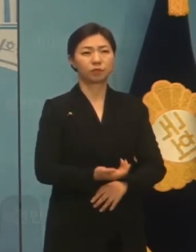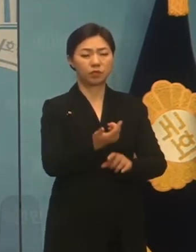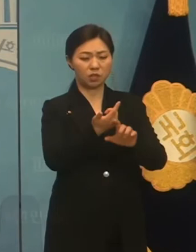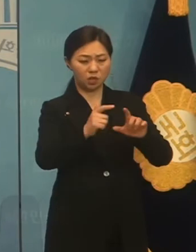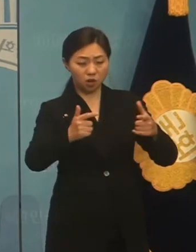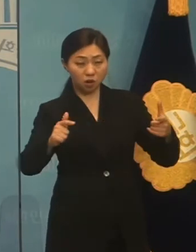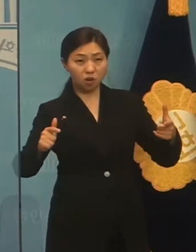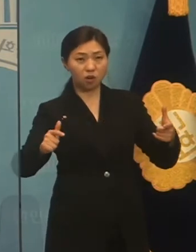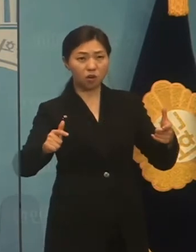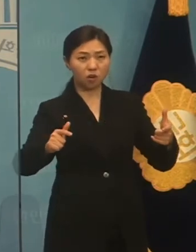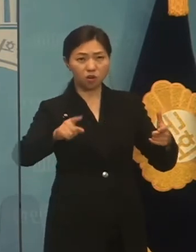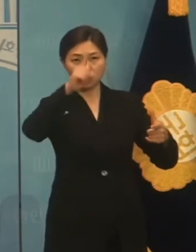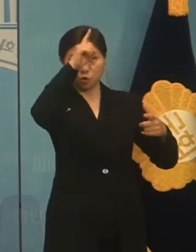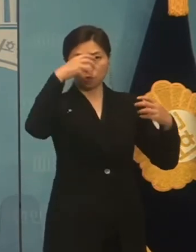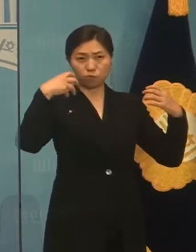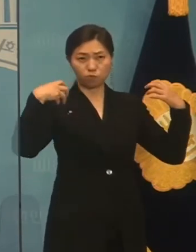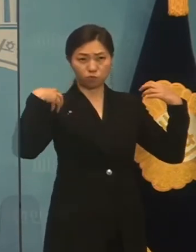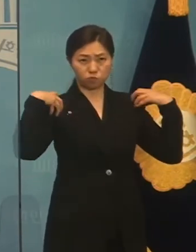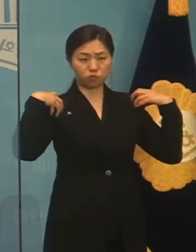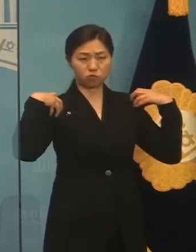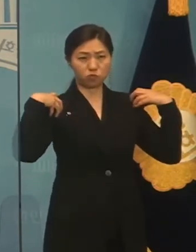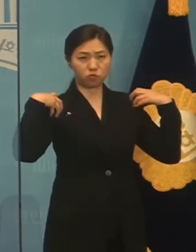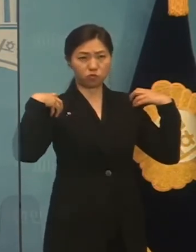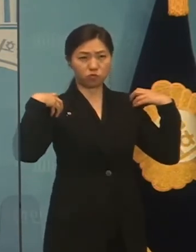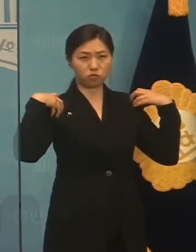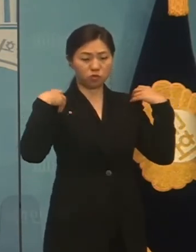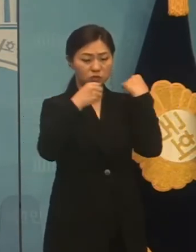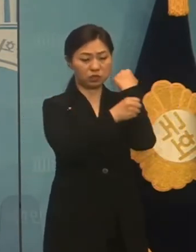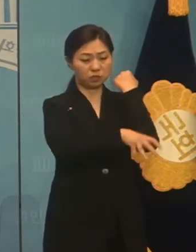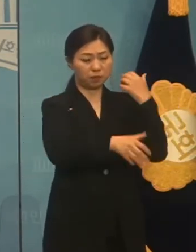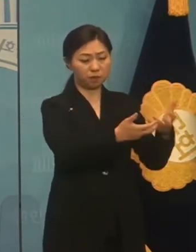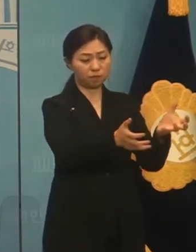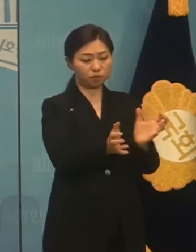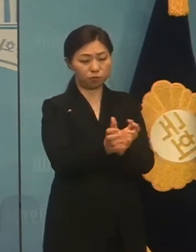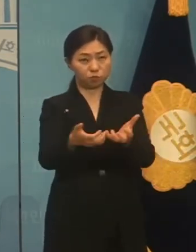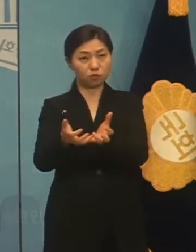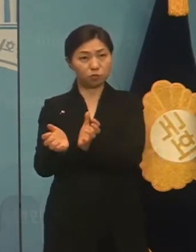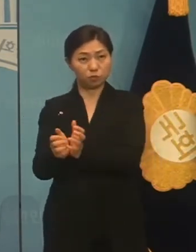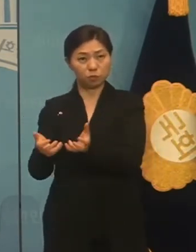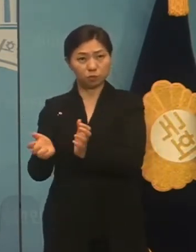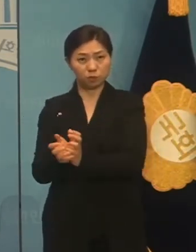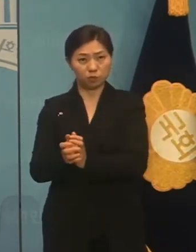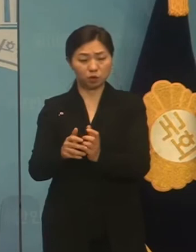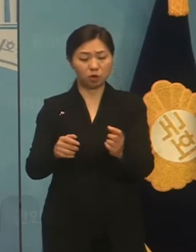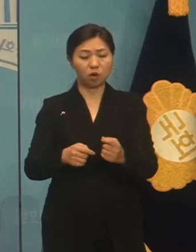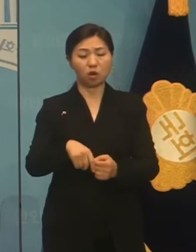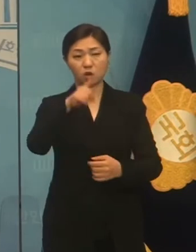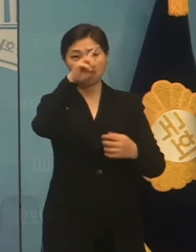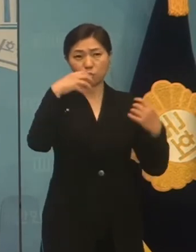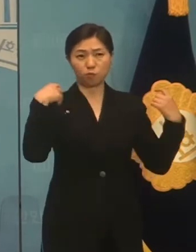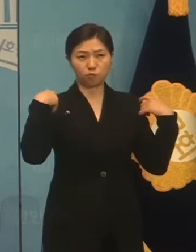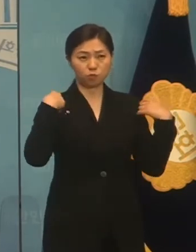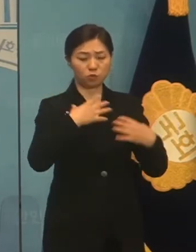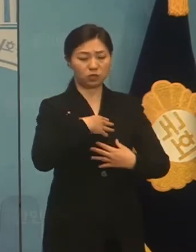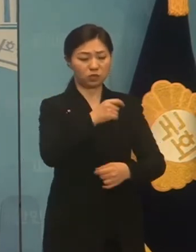다양한 정부 부처에서 국정 운영을 경험한 저희